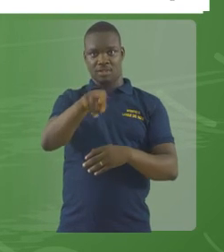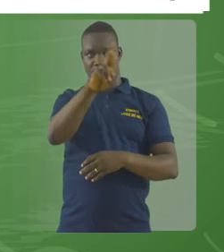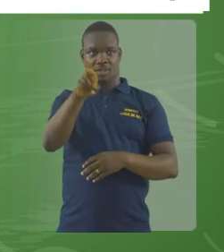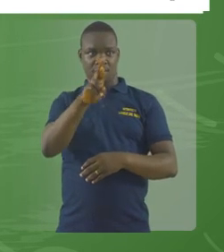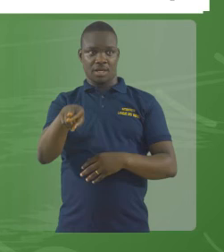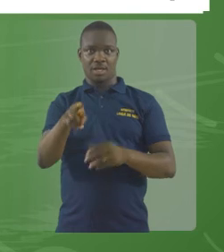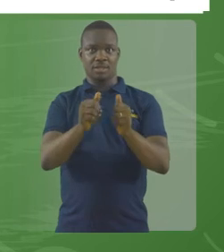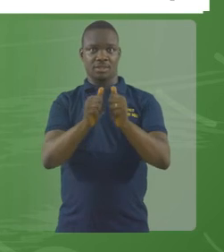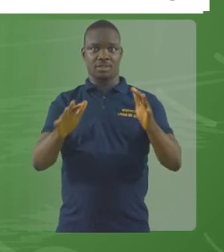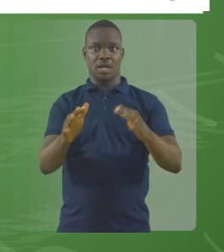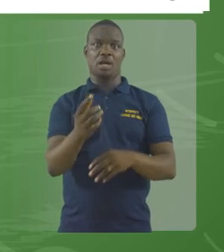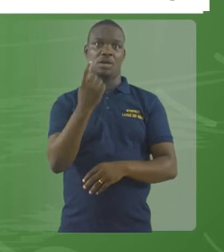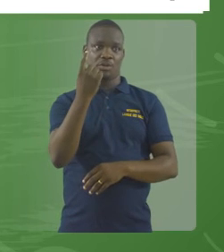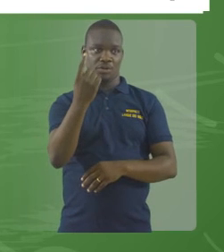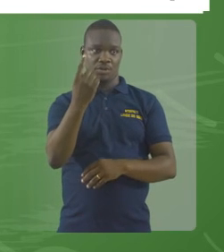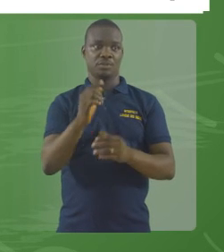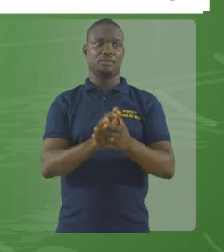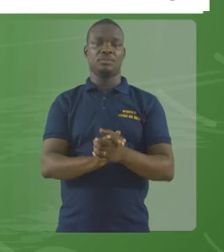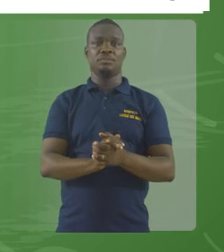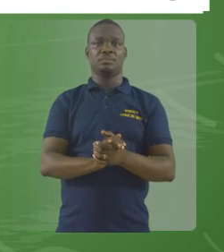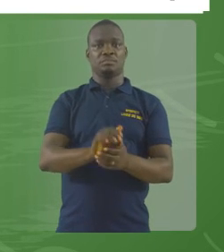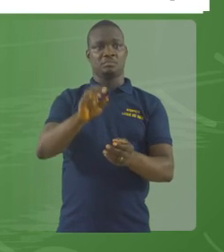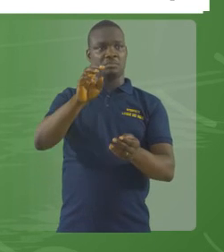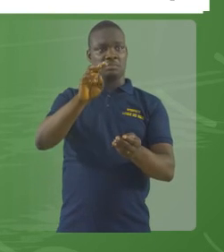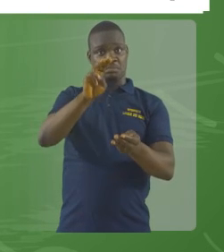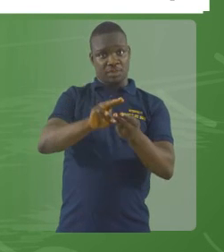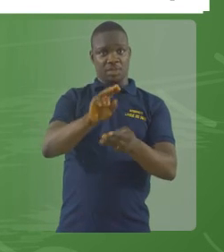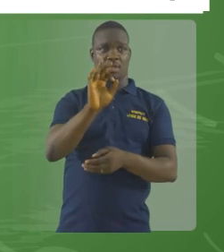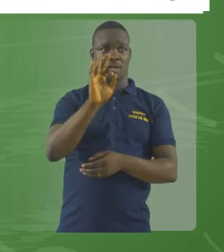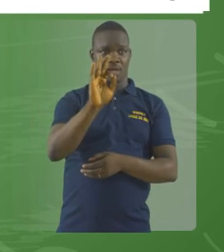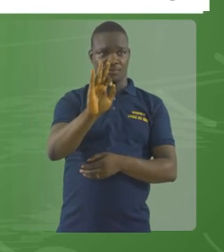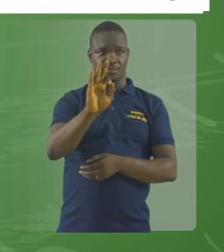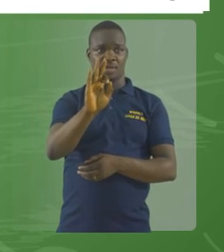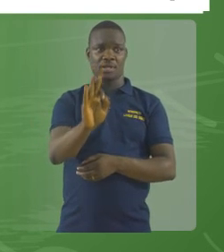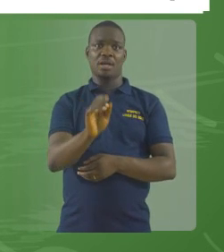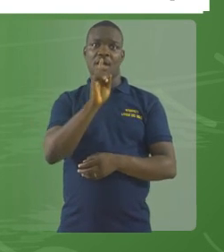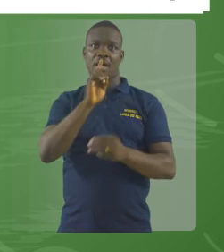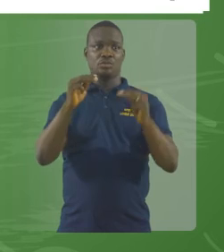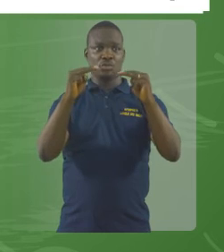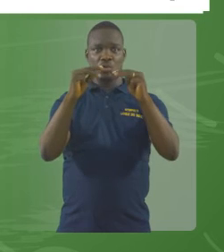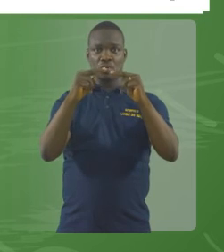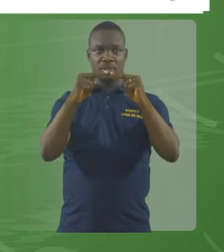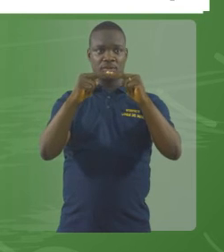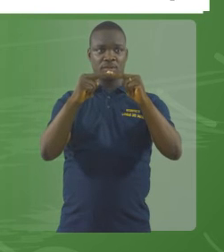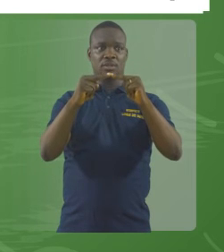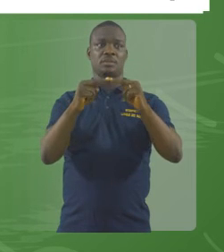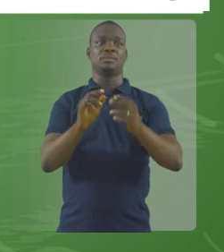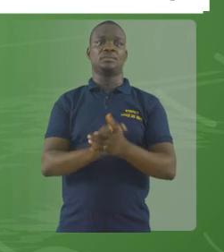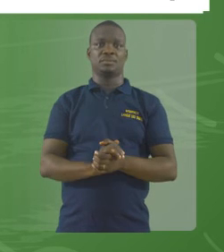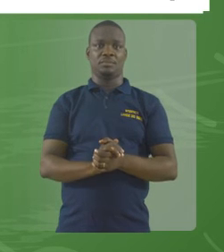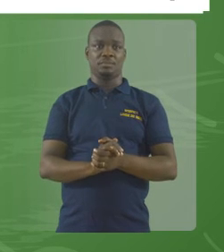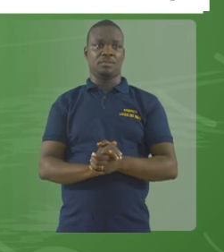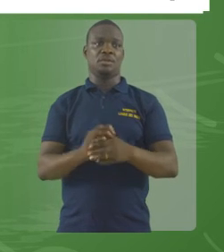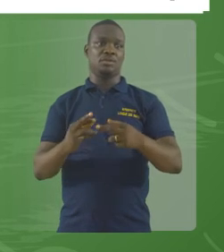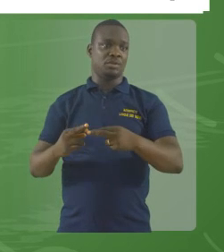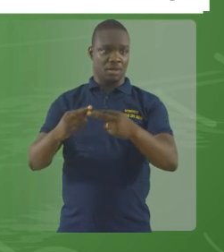de 1, F est dans ce cas une homothétie. Cette